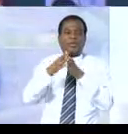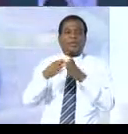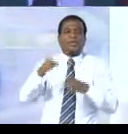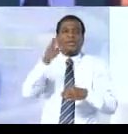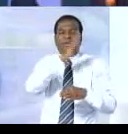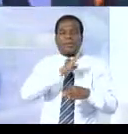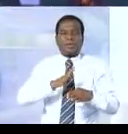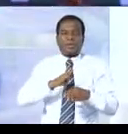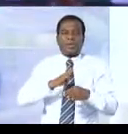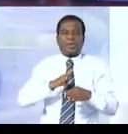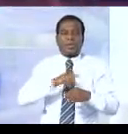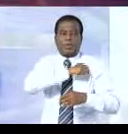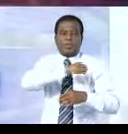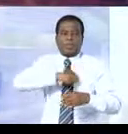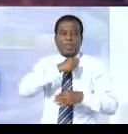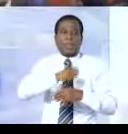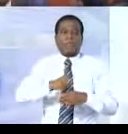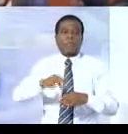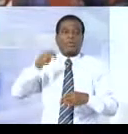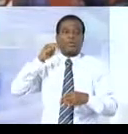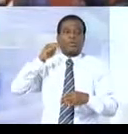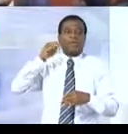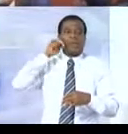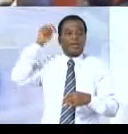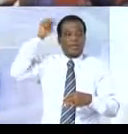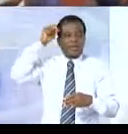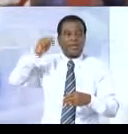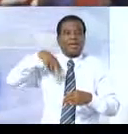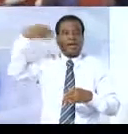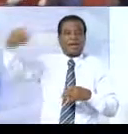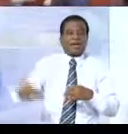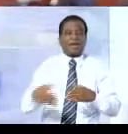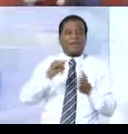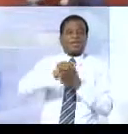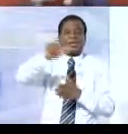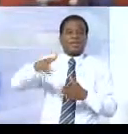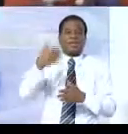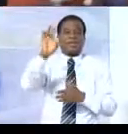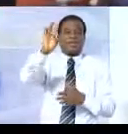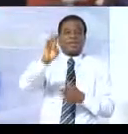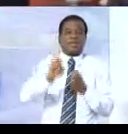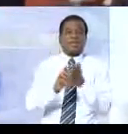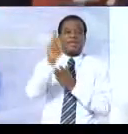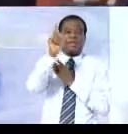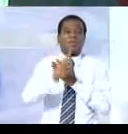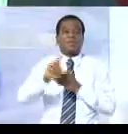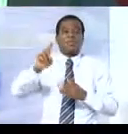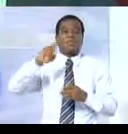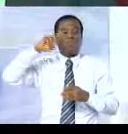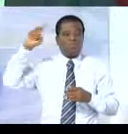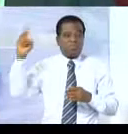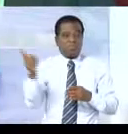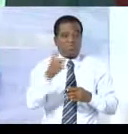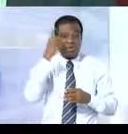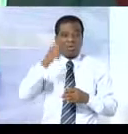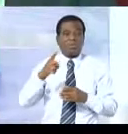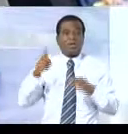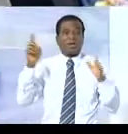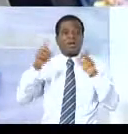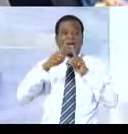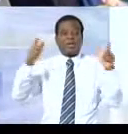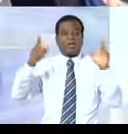de l'institution, Niamey accueille ainsi ce lundi 17 décembre le tout premier sommet du Conseil de l'Entente